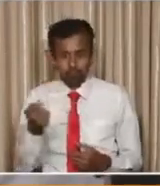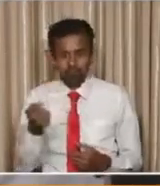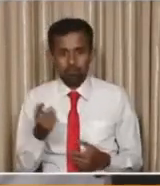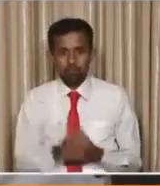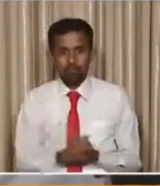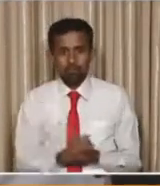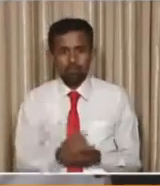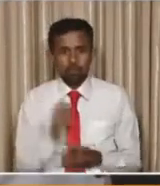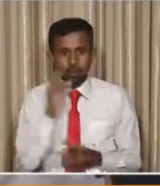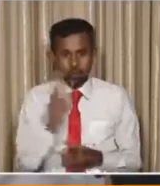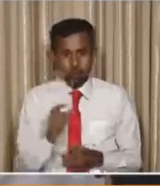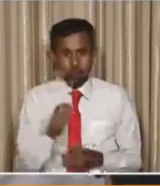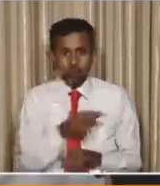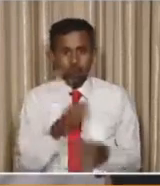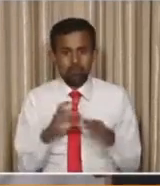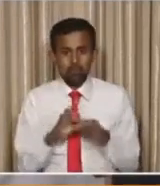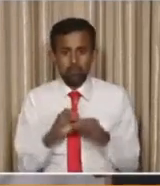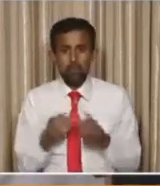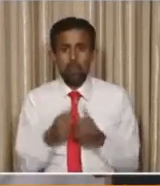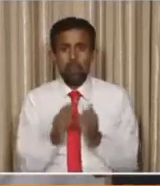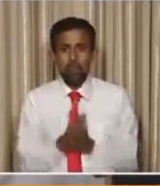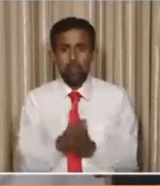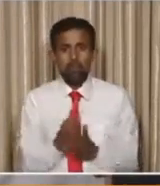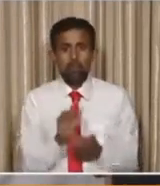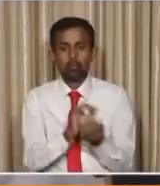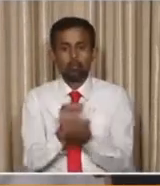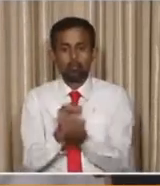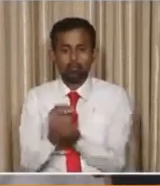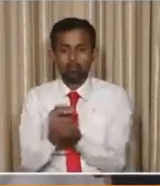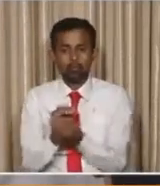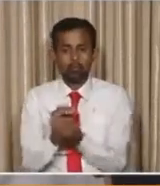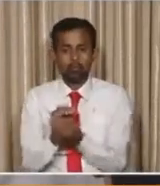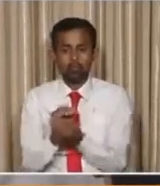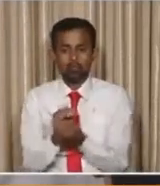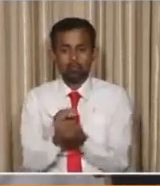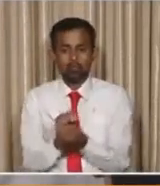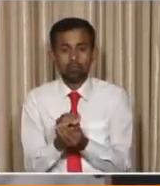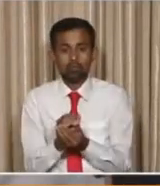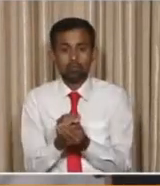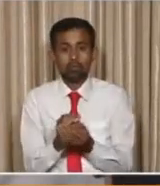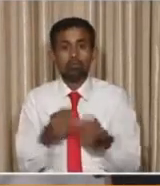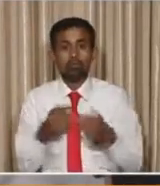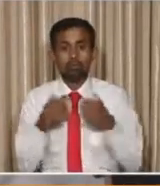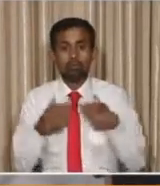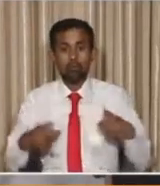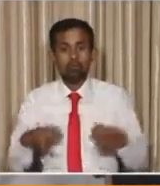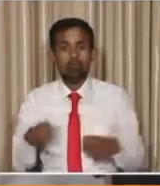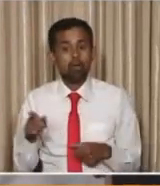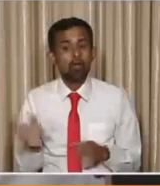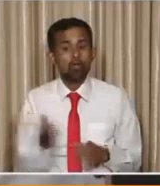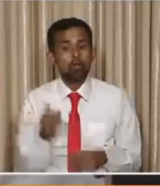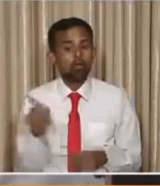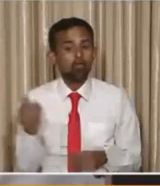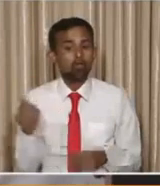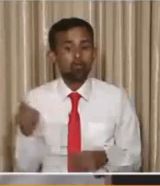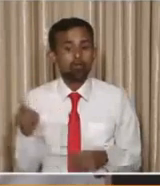එහෙනම් බලන්න මේකට සම්බන්ධ වෙන හැම එක්කම කවුද ආරක්ෂා කරේ? කාගේ නීතිඥවද ගියේ?